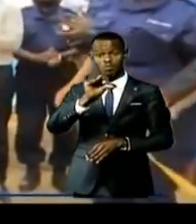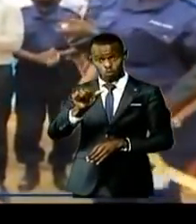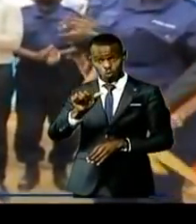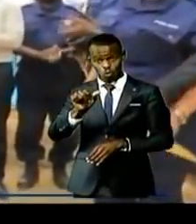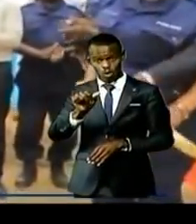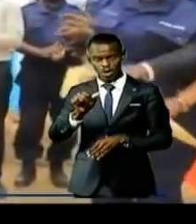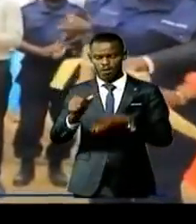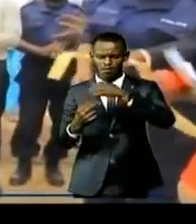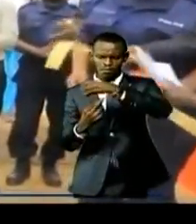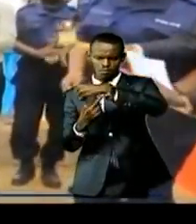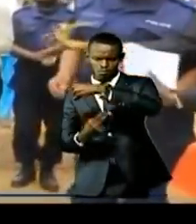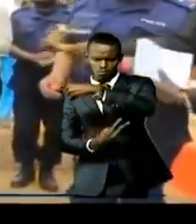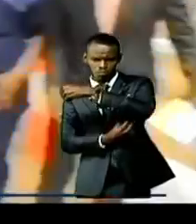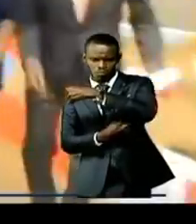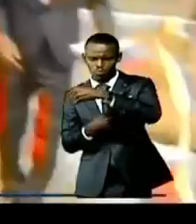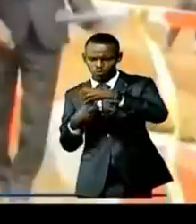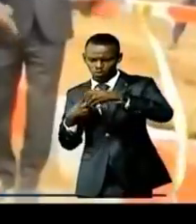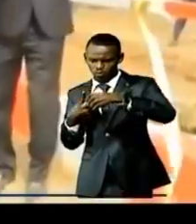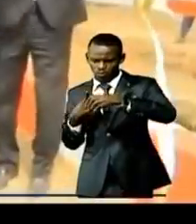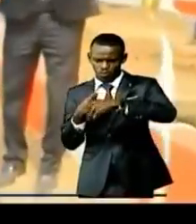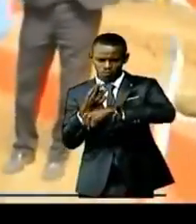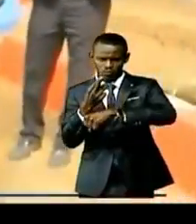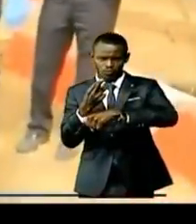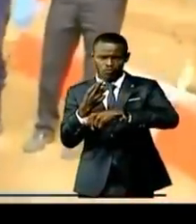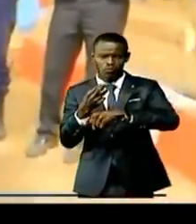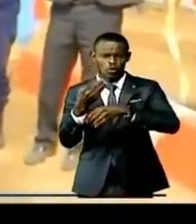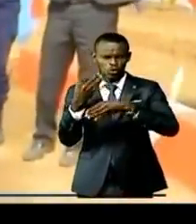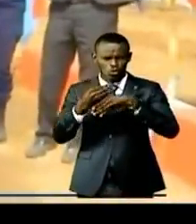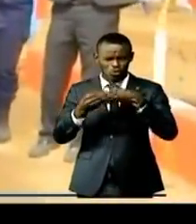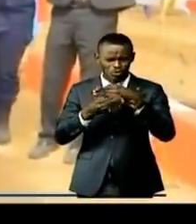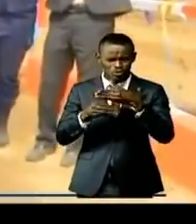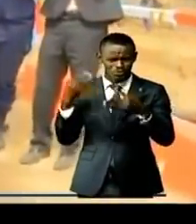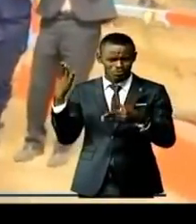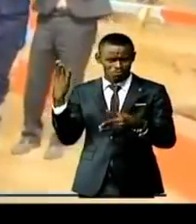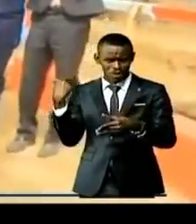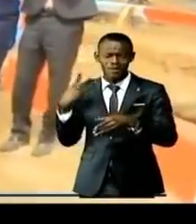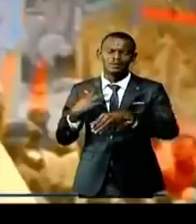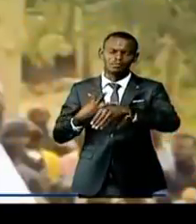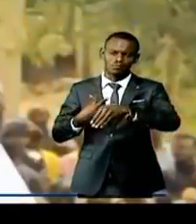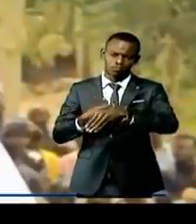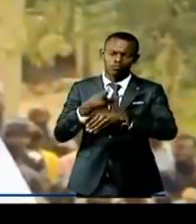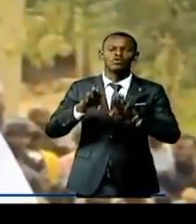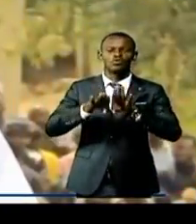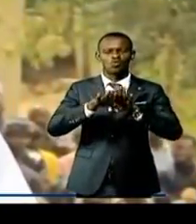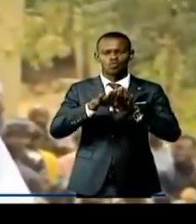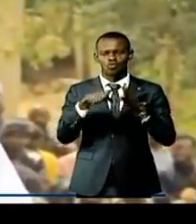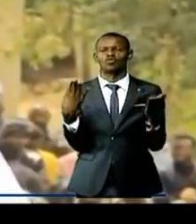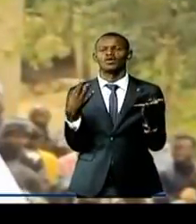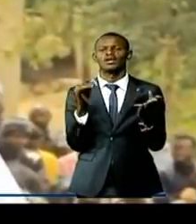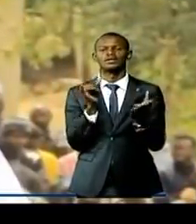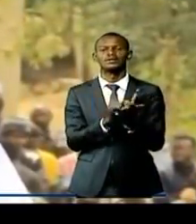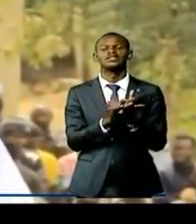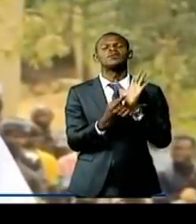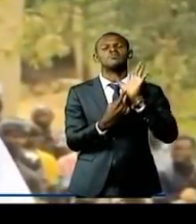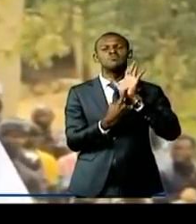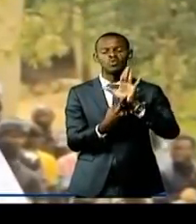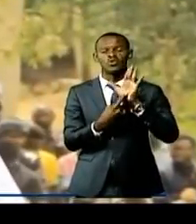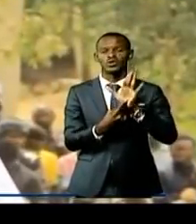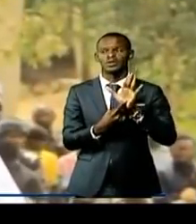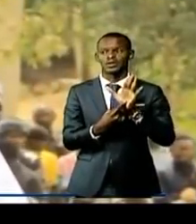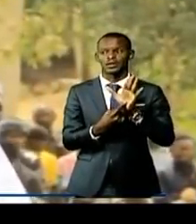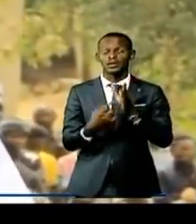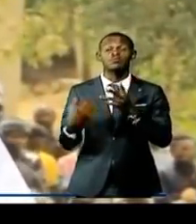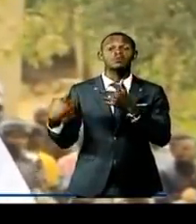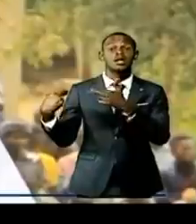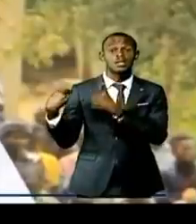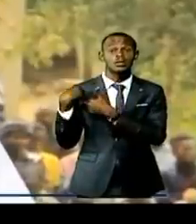des développements et des changements incarnés par le membre de l'administration militaire, témoigne le médecin directeur de l'hôpital